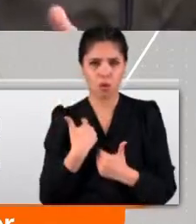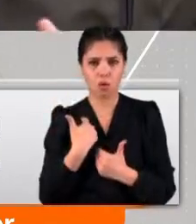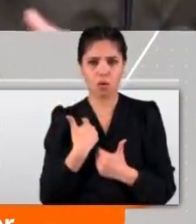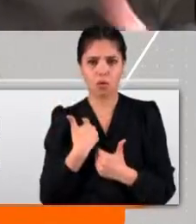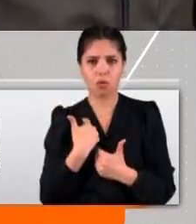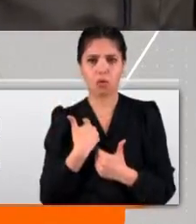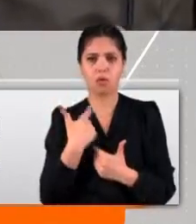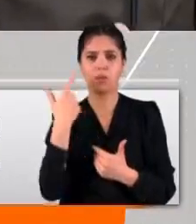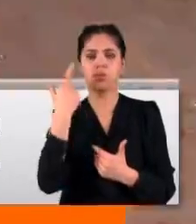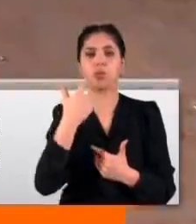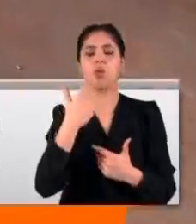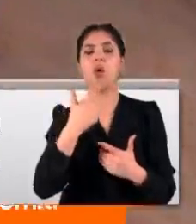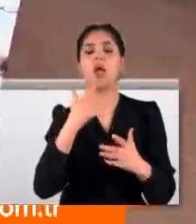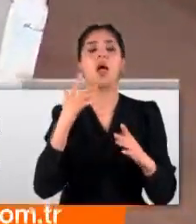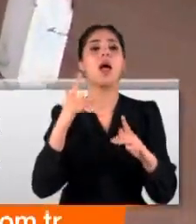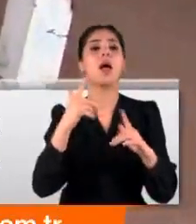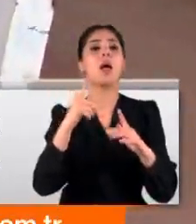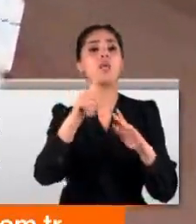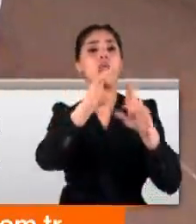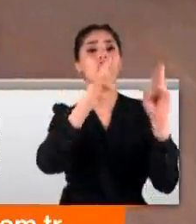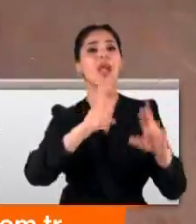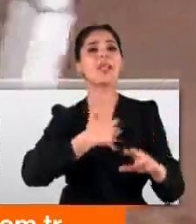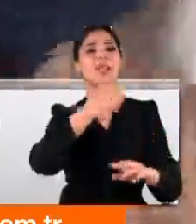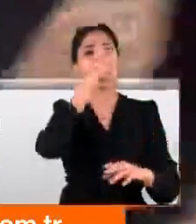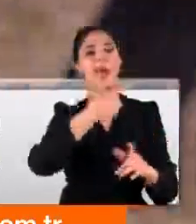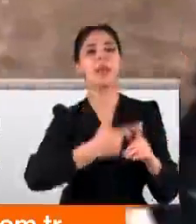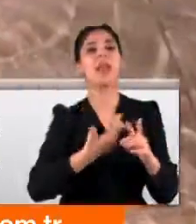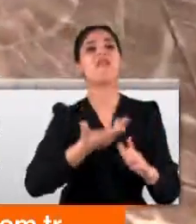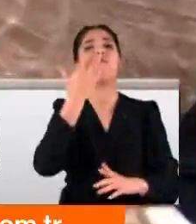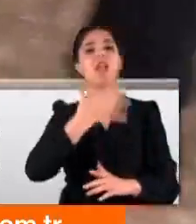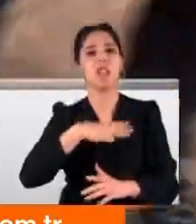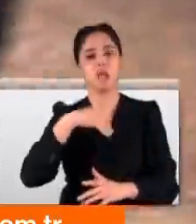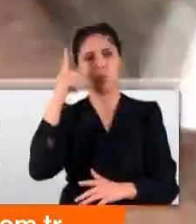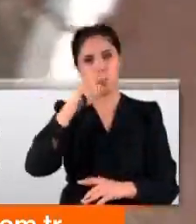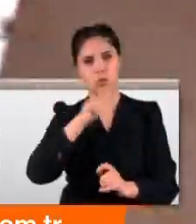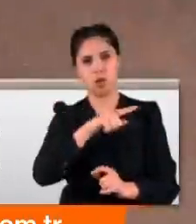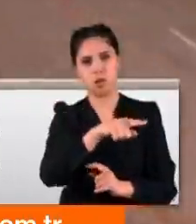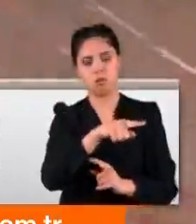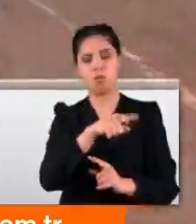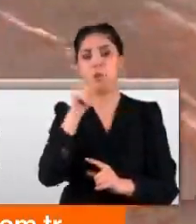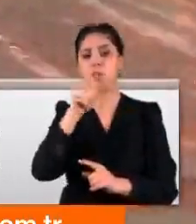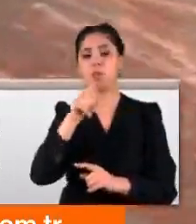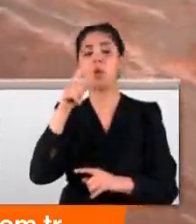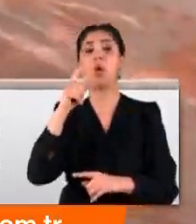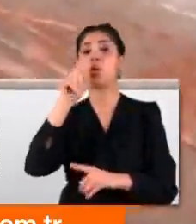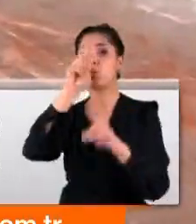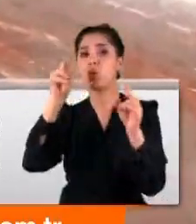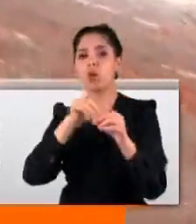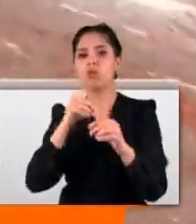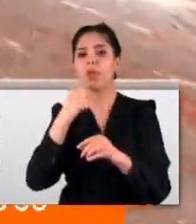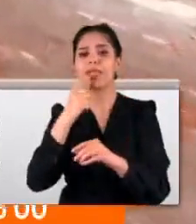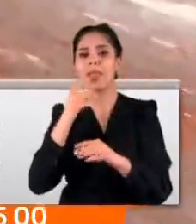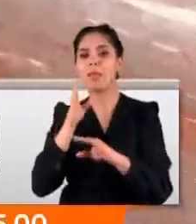Ya amacı kirayı yükseltmek. Mülk sahibi bununla da yetinmedi. Dükkanın çevresine demir bariyerler ördü. Amacı dükkanın içine müşterinin girip